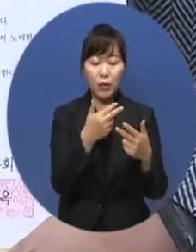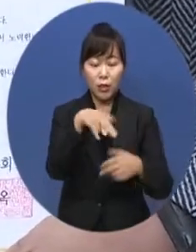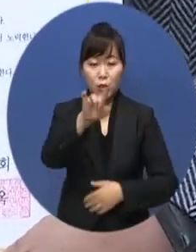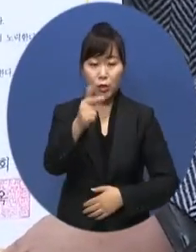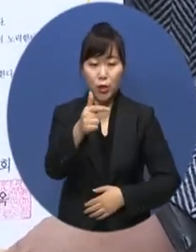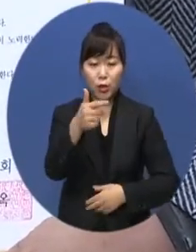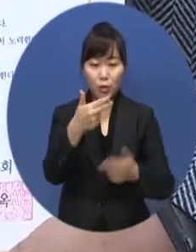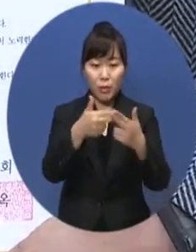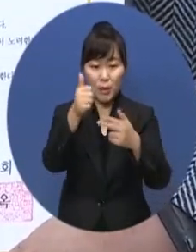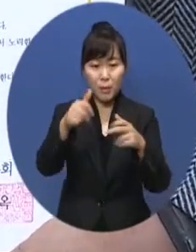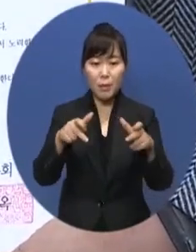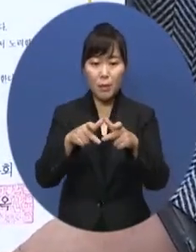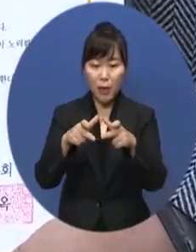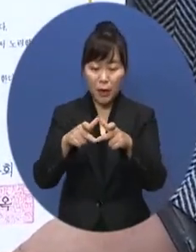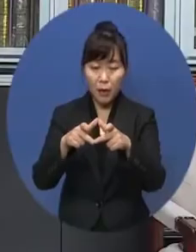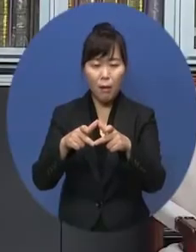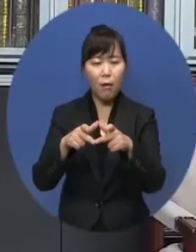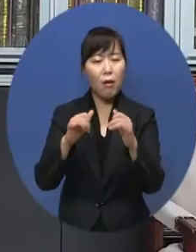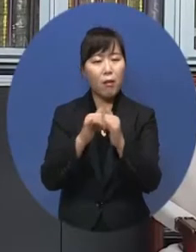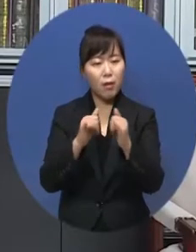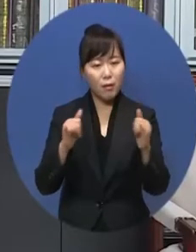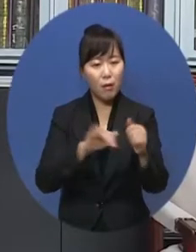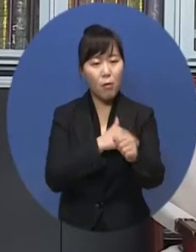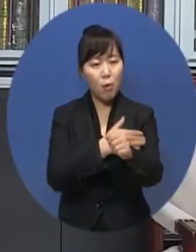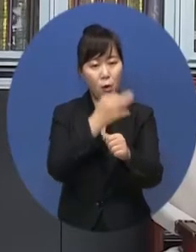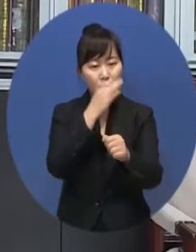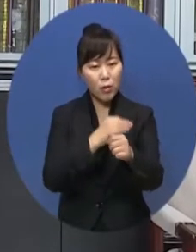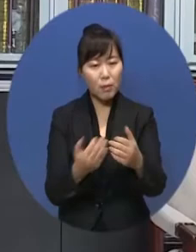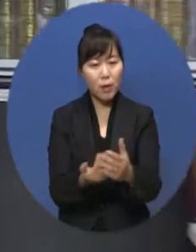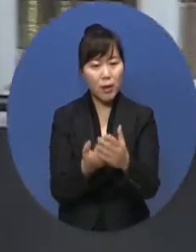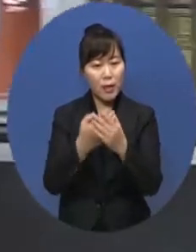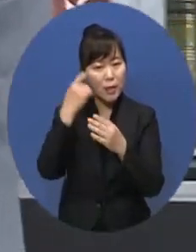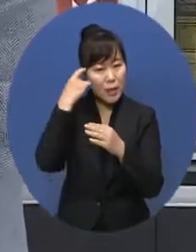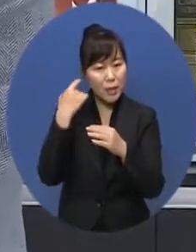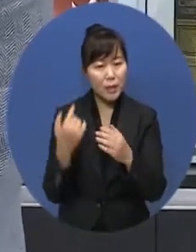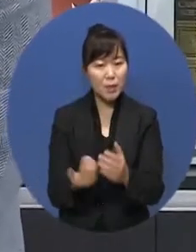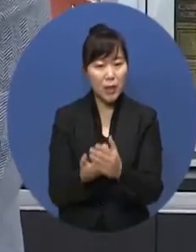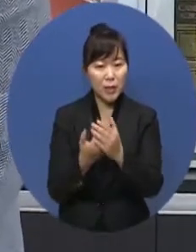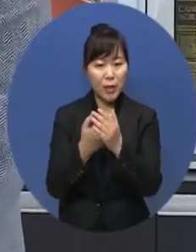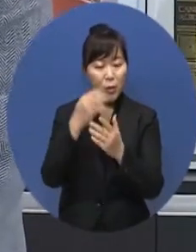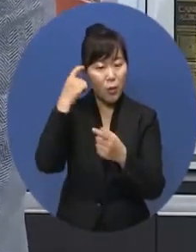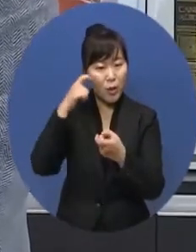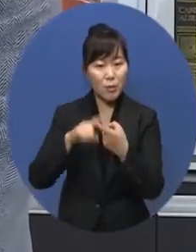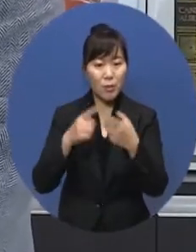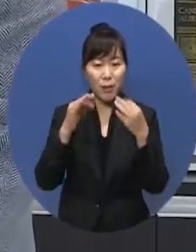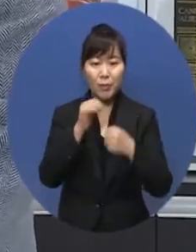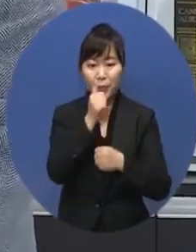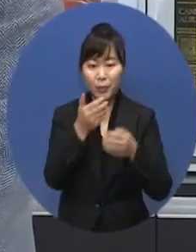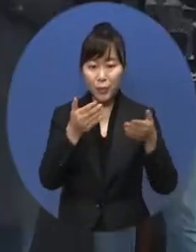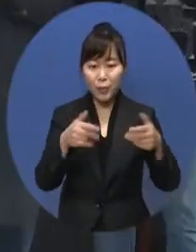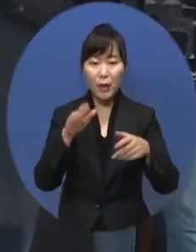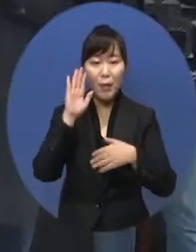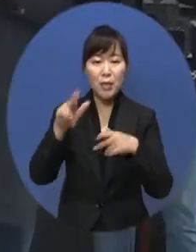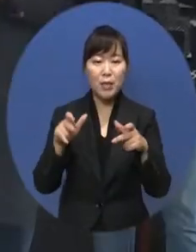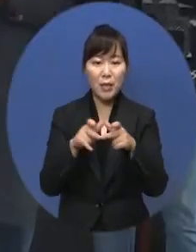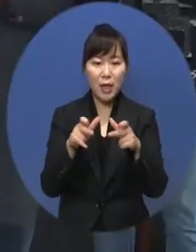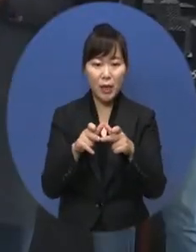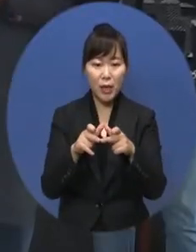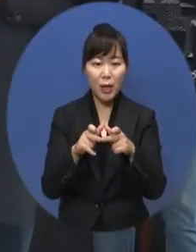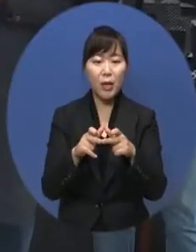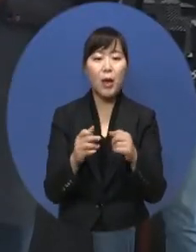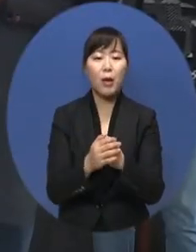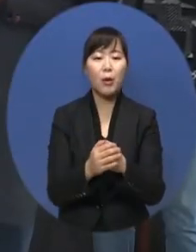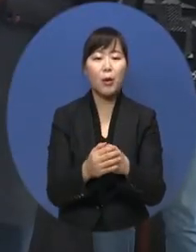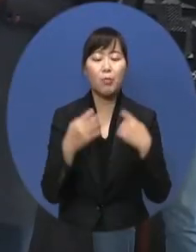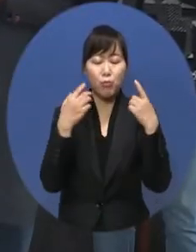평소 장애인의 권익 신장과 인식 증진 에 관심이 많았다고 소개하며 앞으로 장애인 문화 관광 진흥을